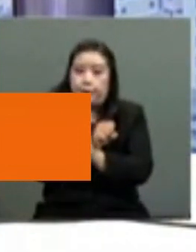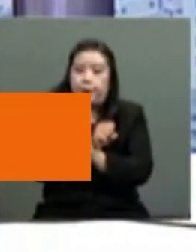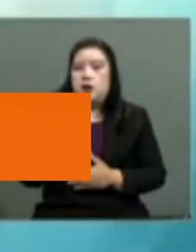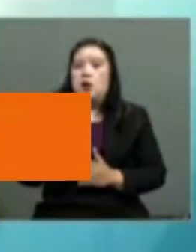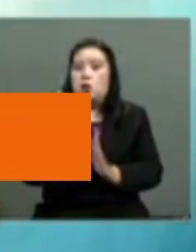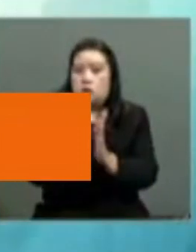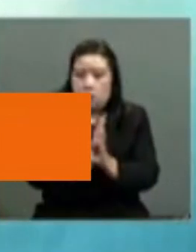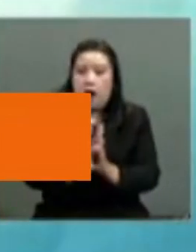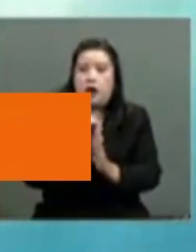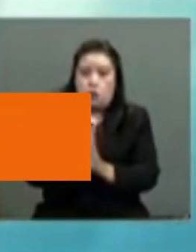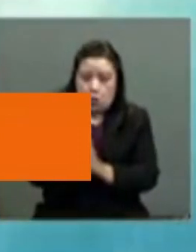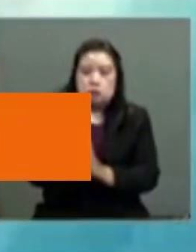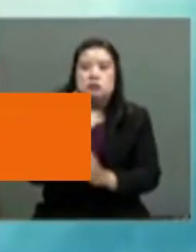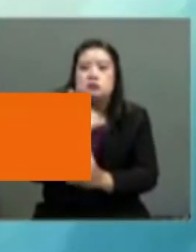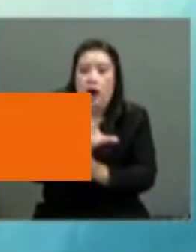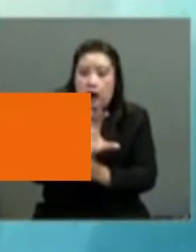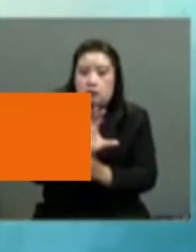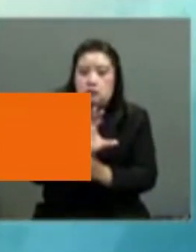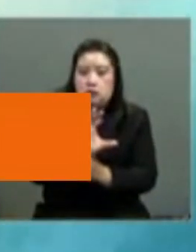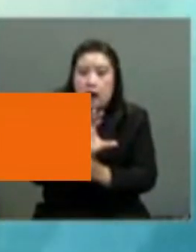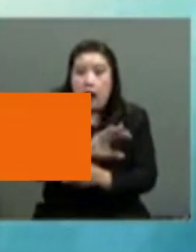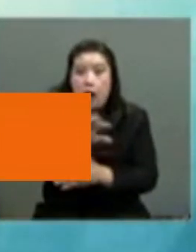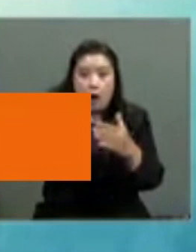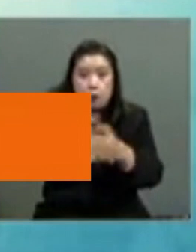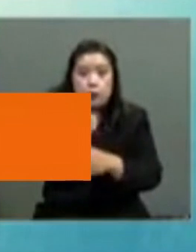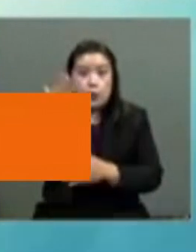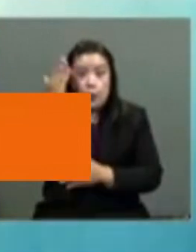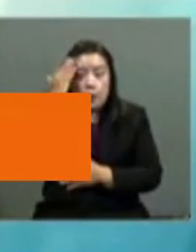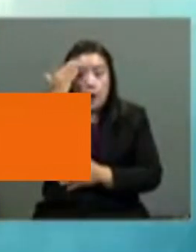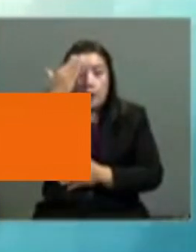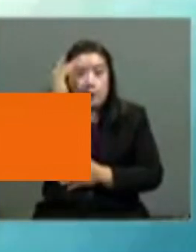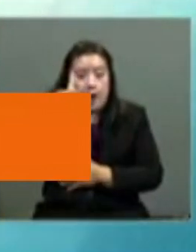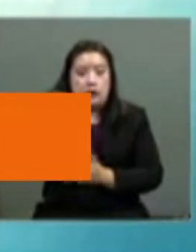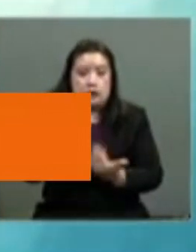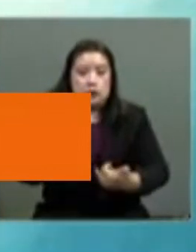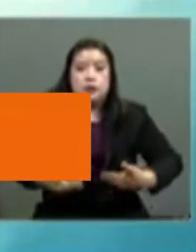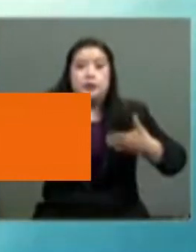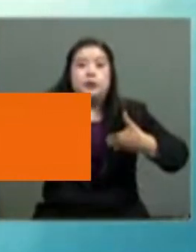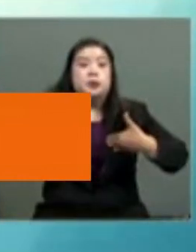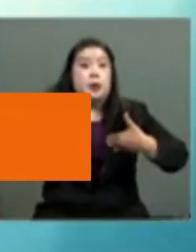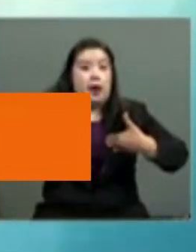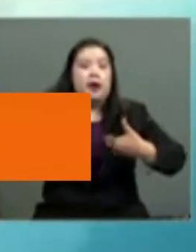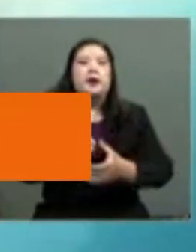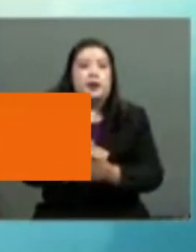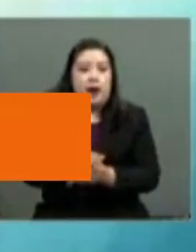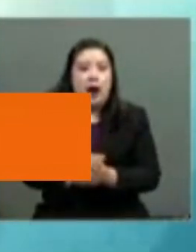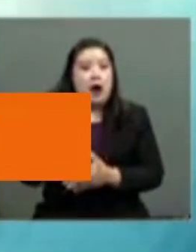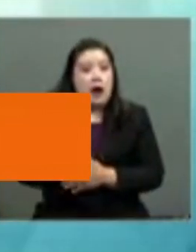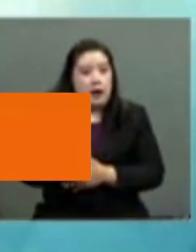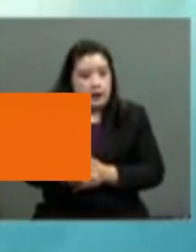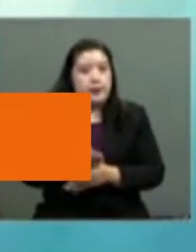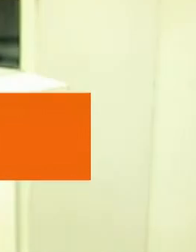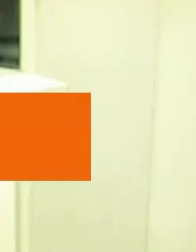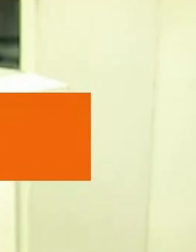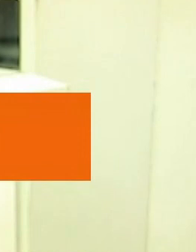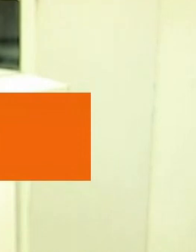ลุ่มแรกที่จะเริ่มให้บริการได้3พฤษภาคมนี้โดยบอกว่าการผ่อนปรนมาตรการด้านเศรษฐกิจและการดำเนินชีวิตให้กับ